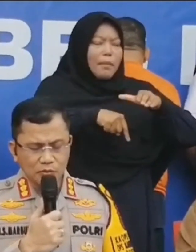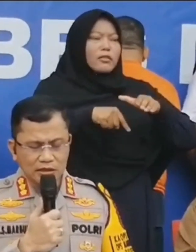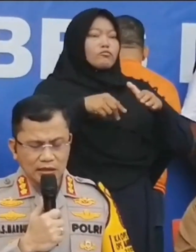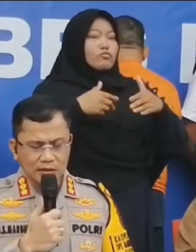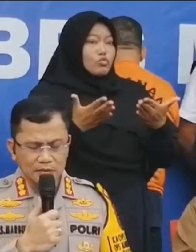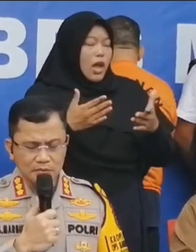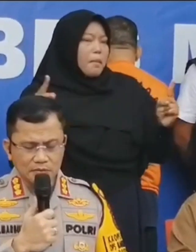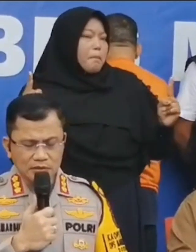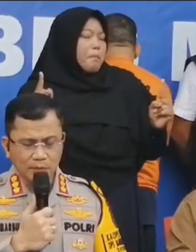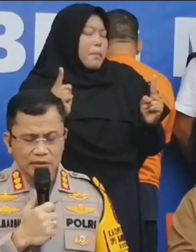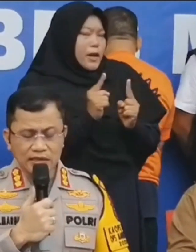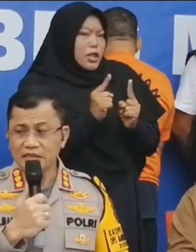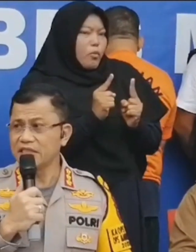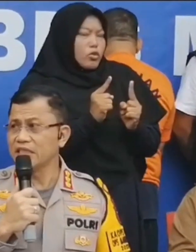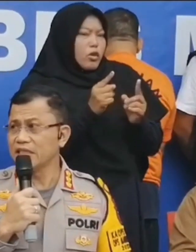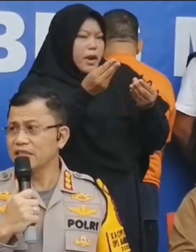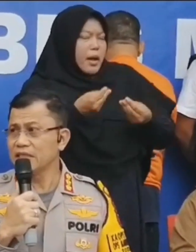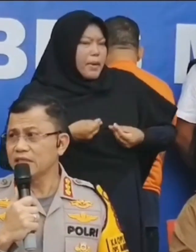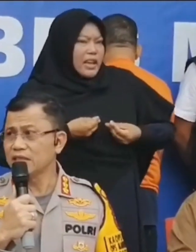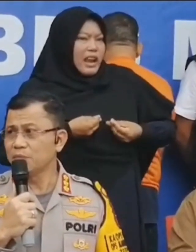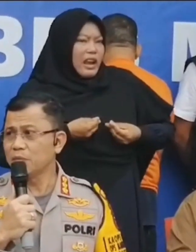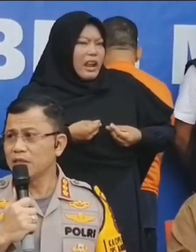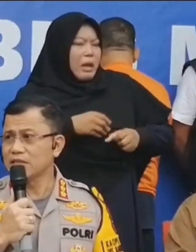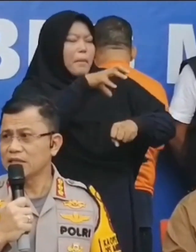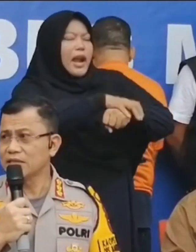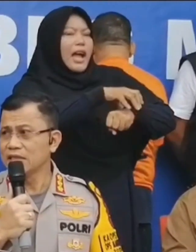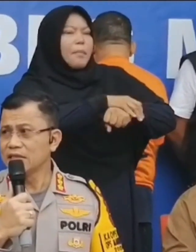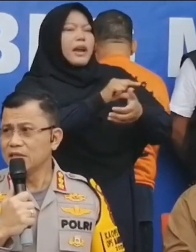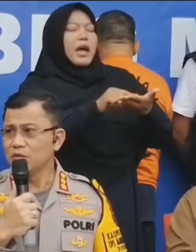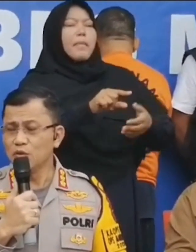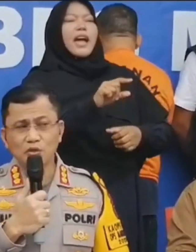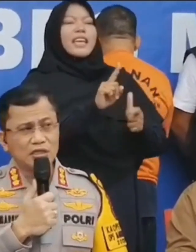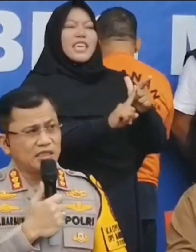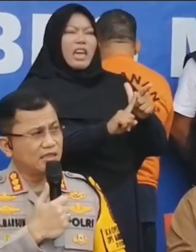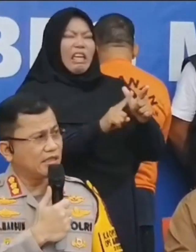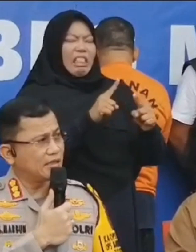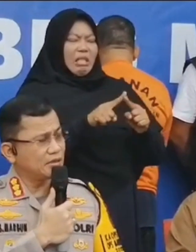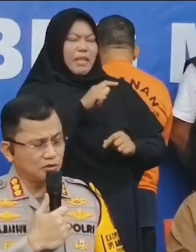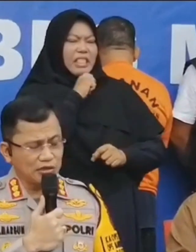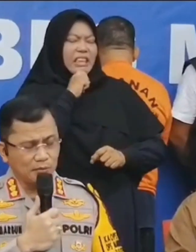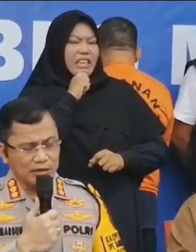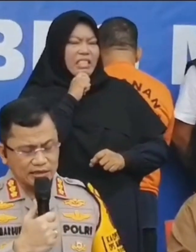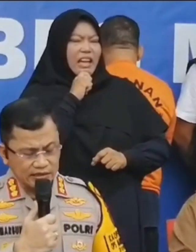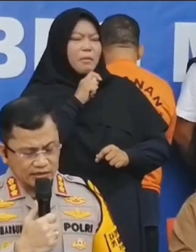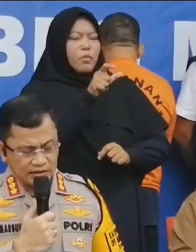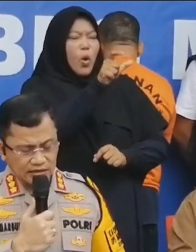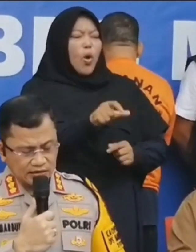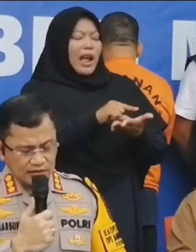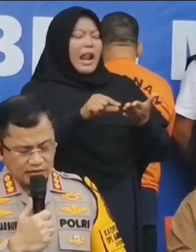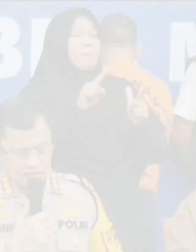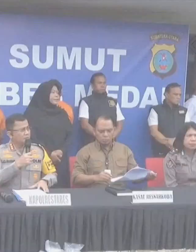pertemuan untuk bisa mendapatkan inisial Y, tapi pada saat ditunggu inisial Y sudah melarikan diri.